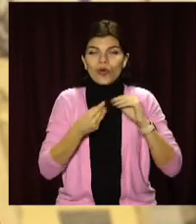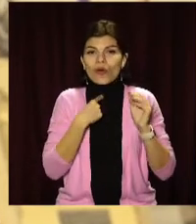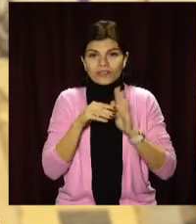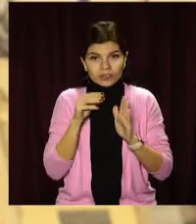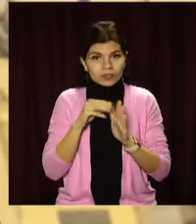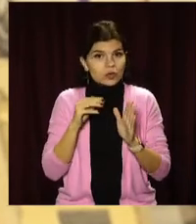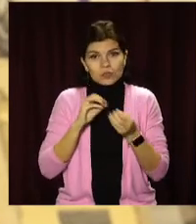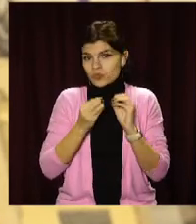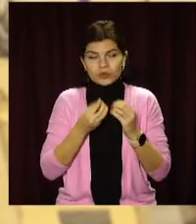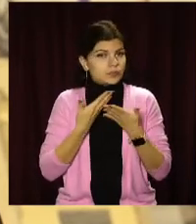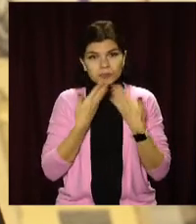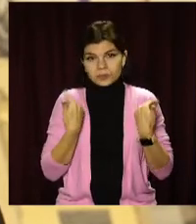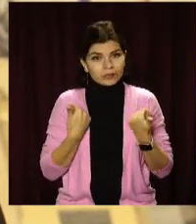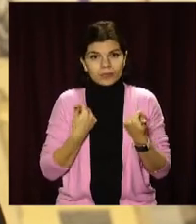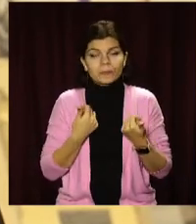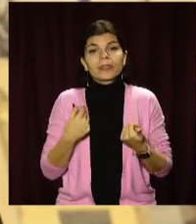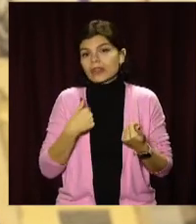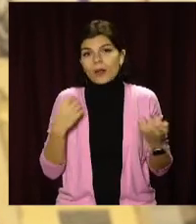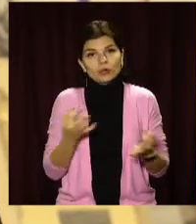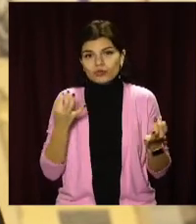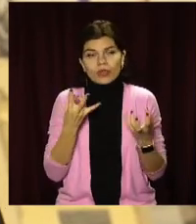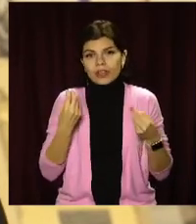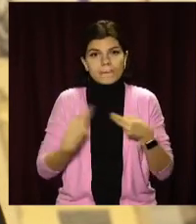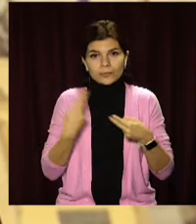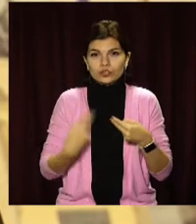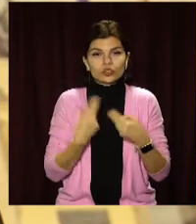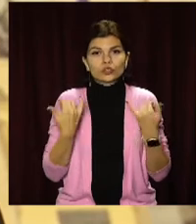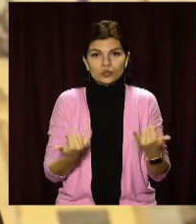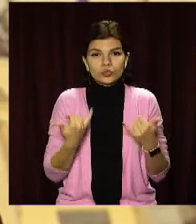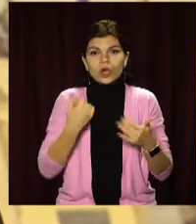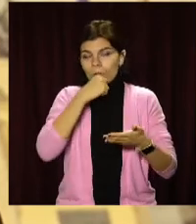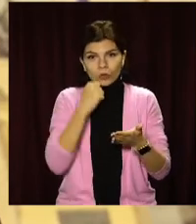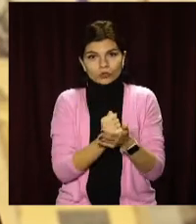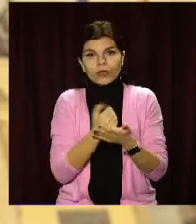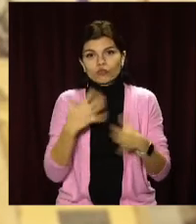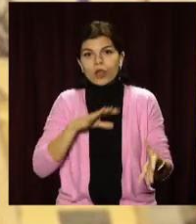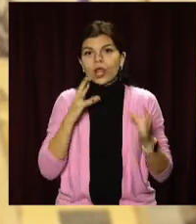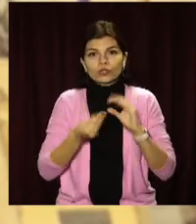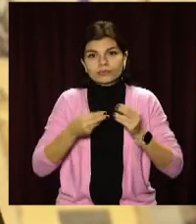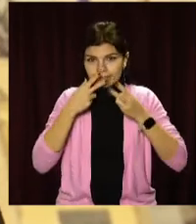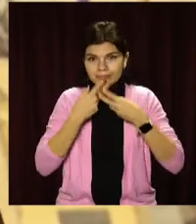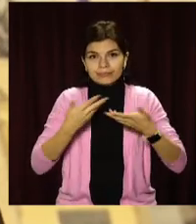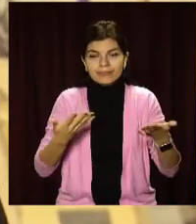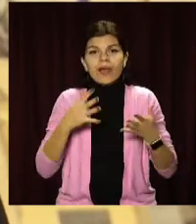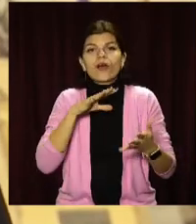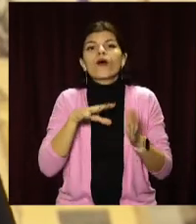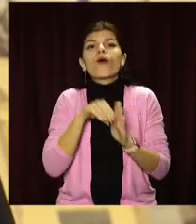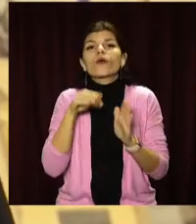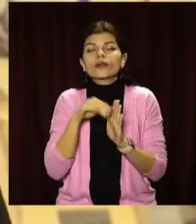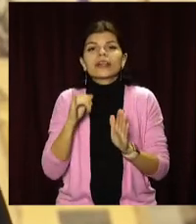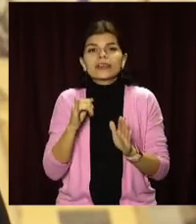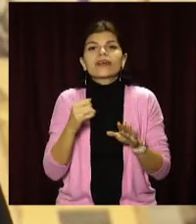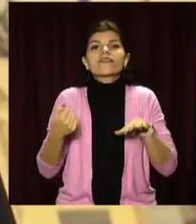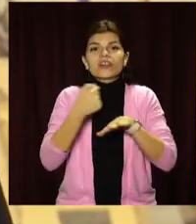голосування жодних немає. І нам нічого не перешкоджає сьогодні встановити результати голосування та